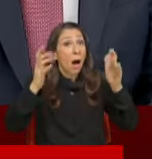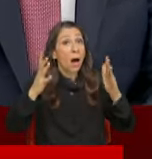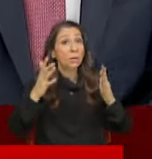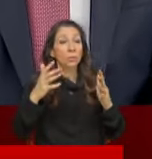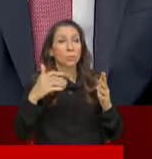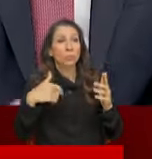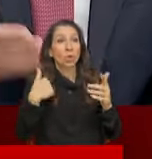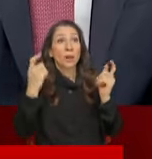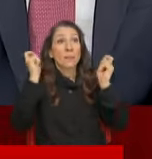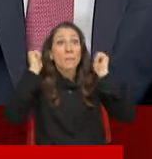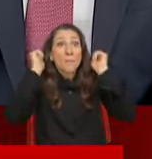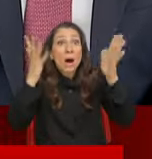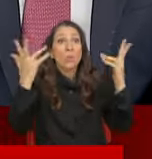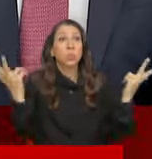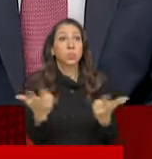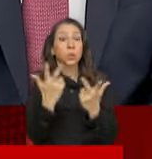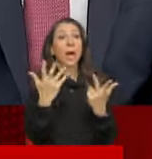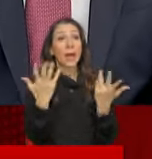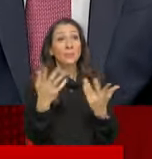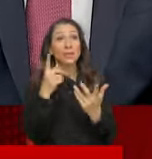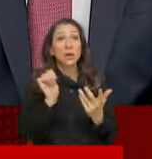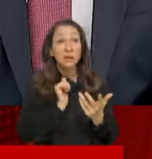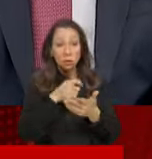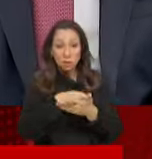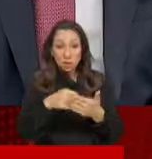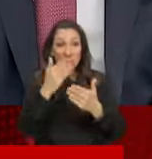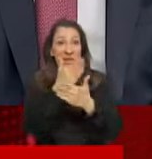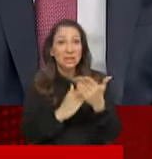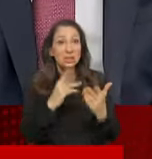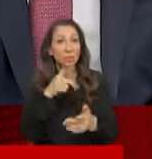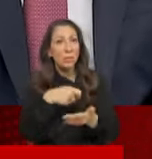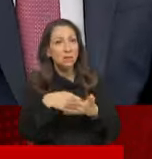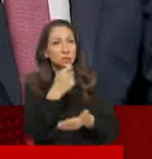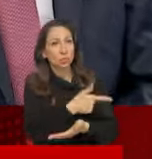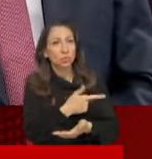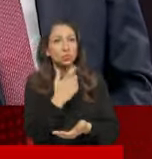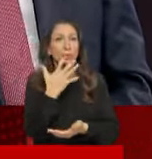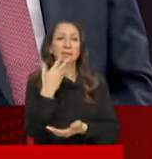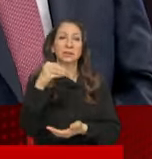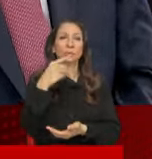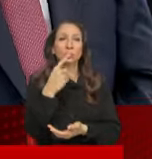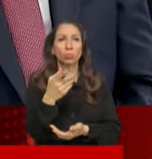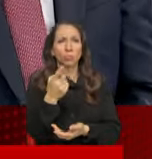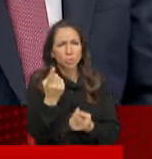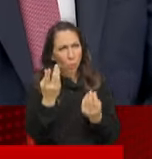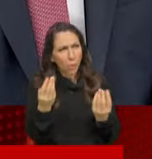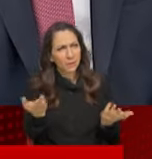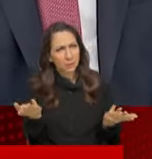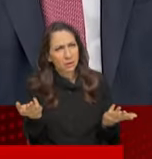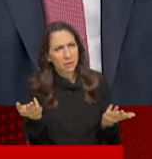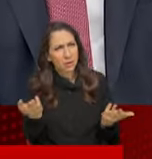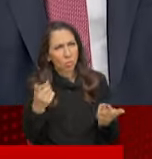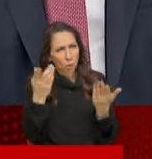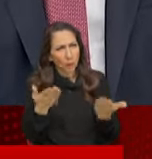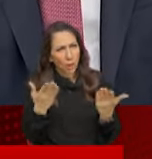gidebiliyorsan çok fazla arttı Hem siz azgar üretin neredeyse yarısı var veriyorsunuz ve di domates satıyorsunuz ya Böyle bir şey olabilir mi ya